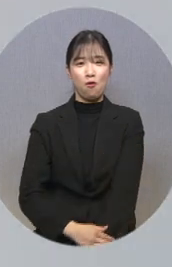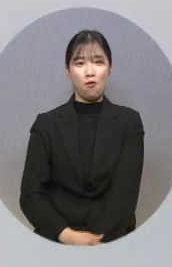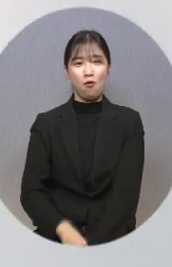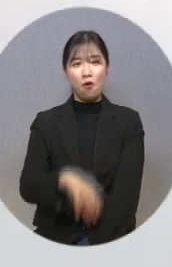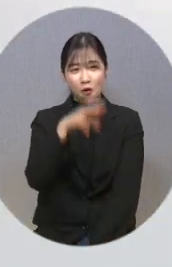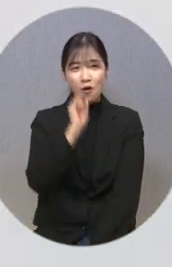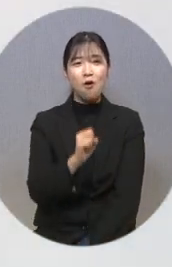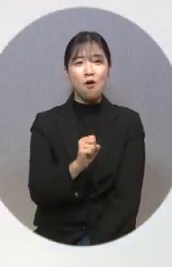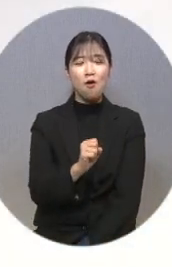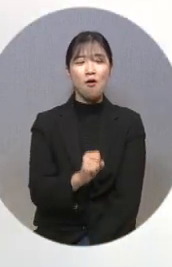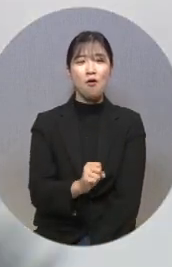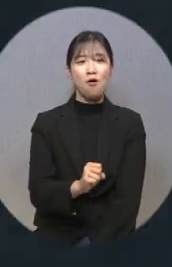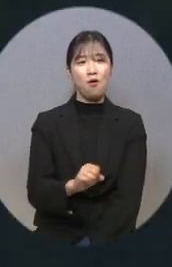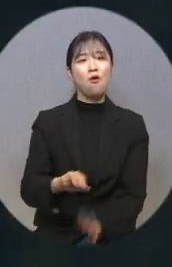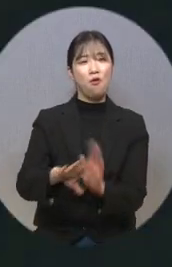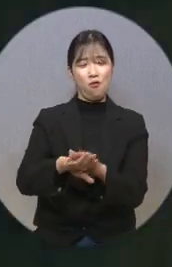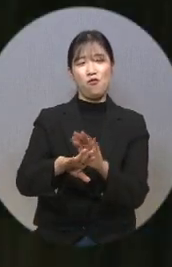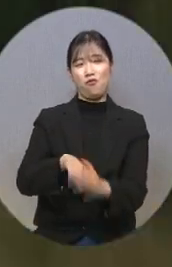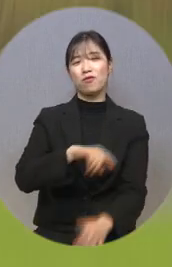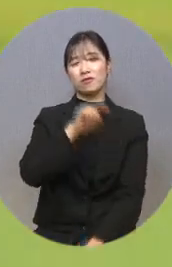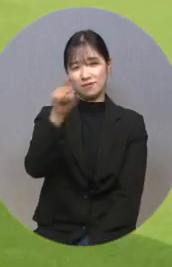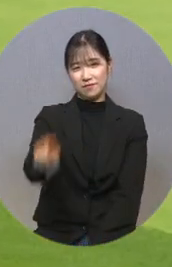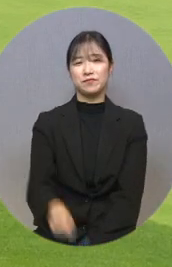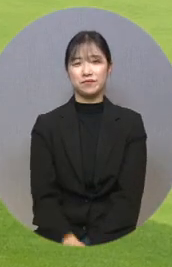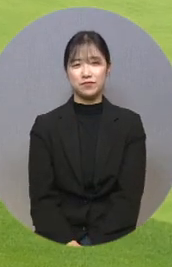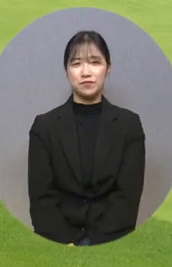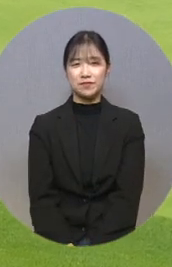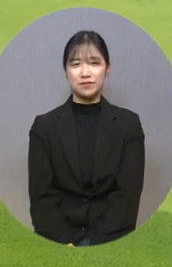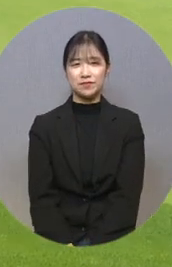굿샷이다 양. 오른쪽이다 양.